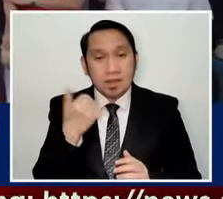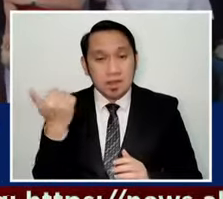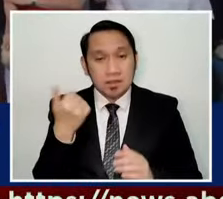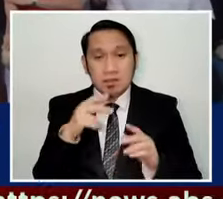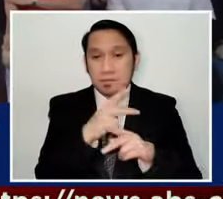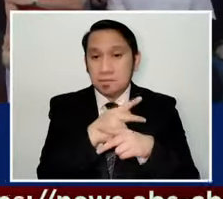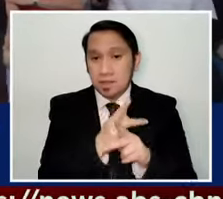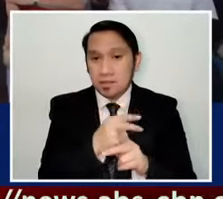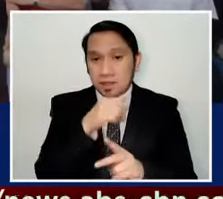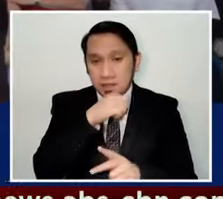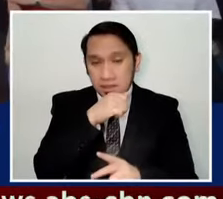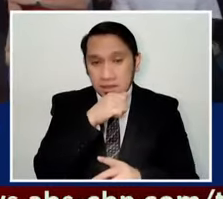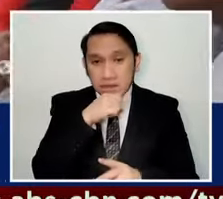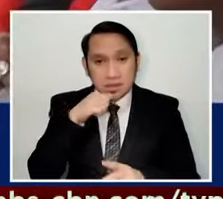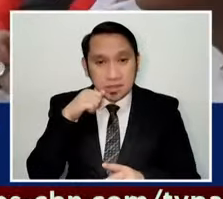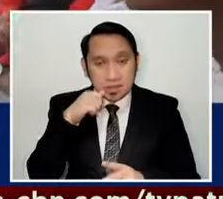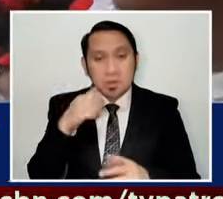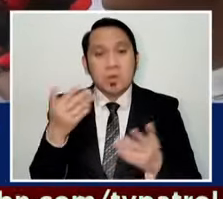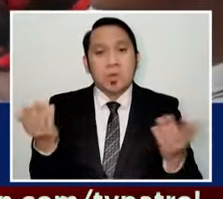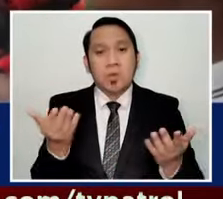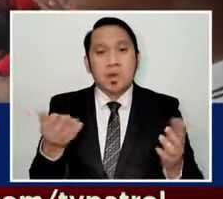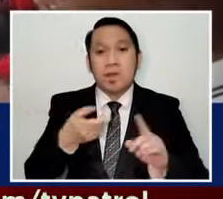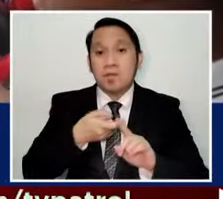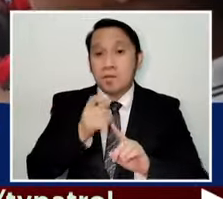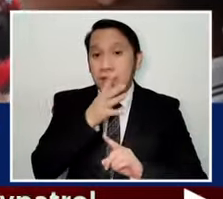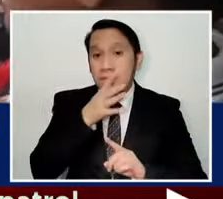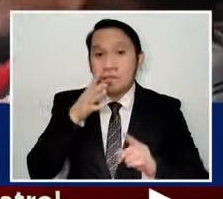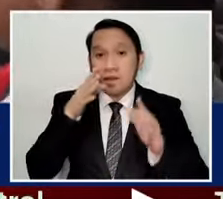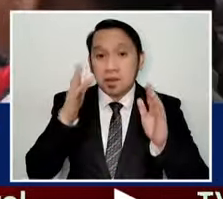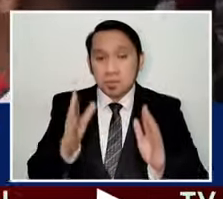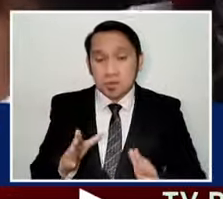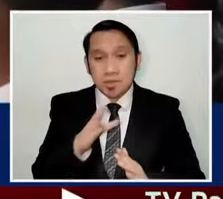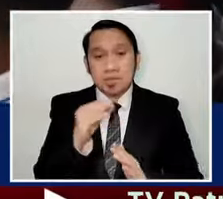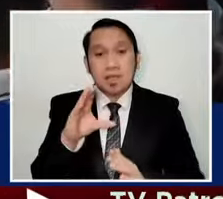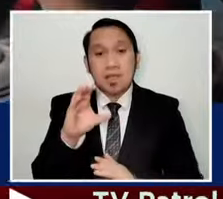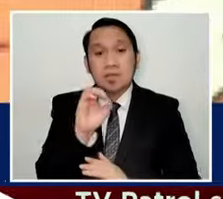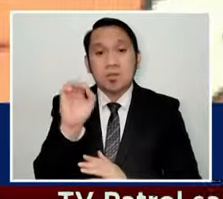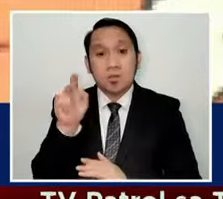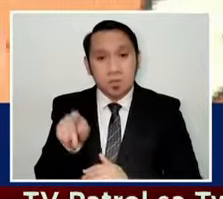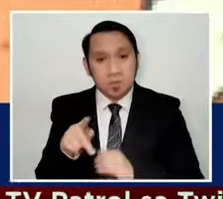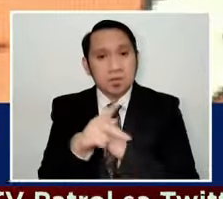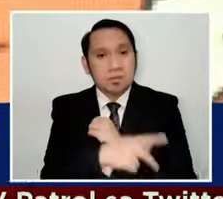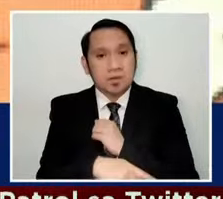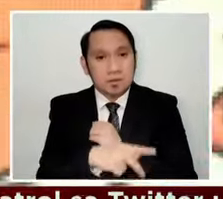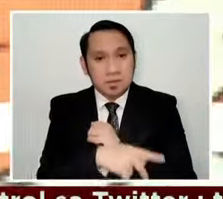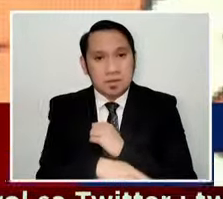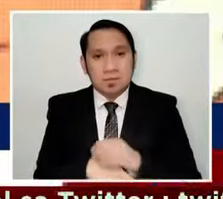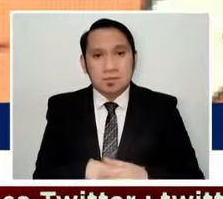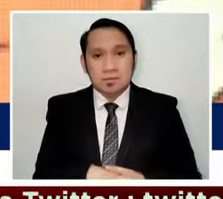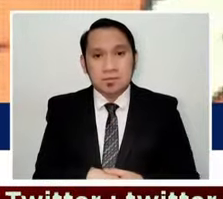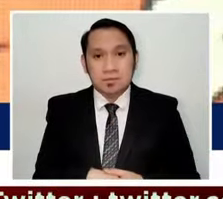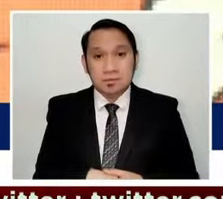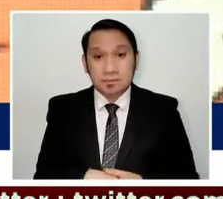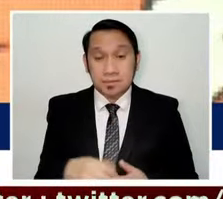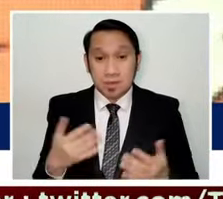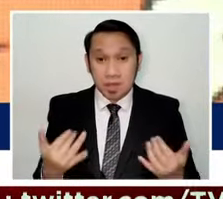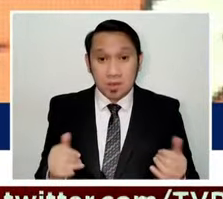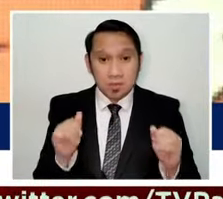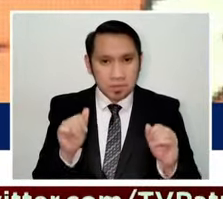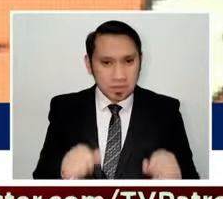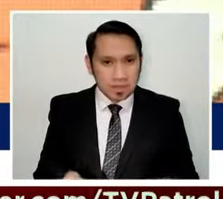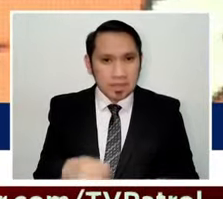ang karamihan ay galing sa mga magsasaka at mga kooperatiba ng probinsya. Makikita ninyo